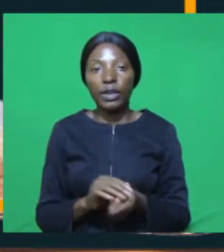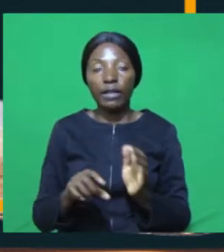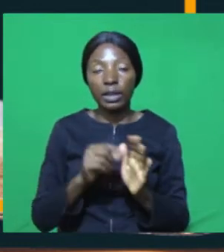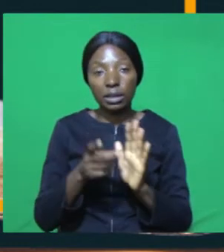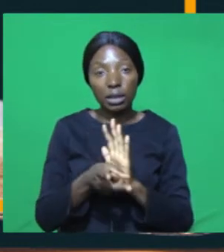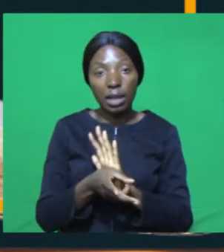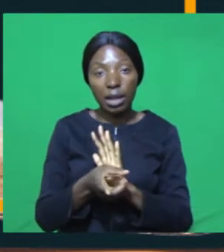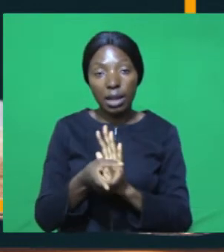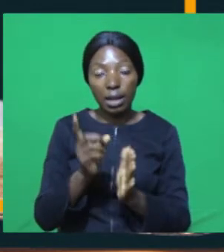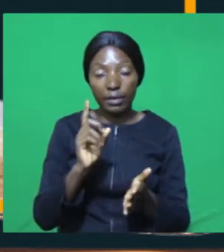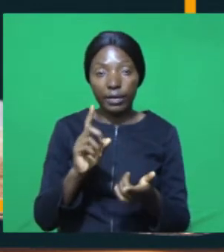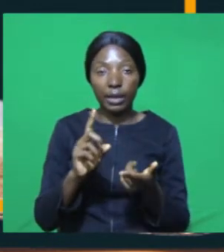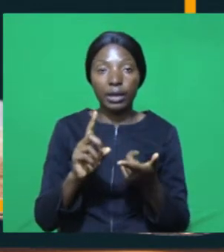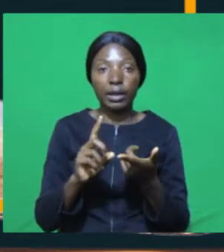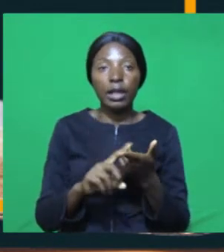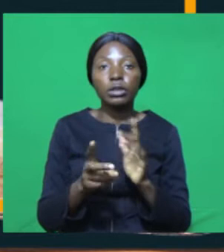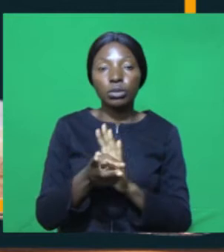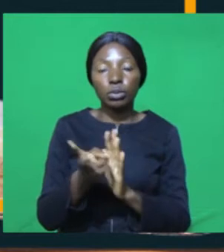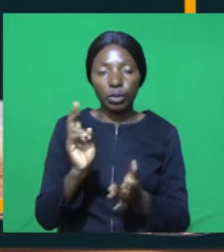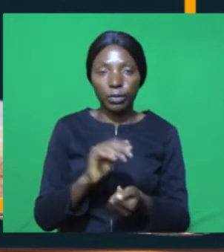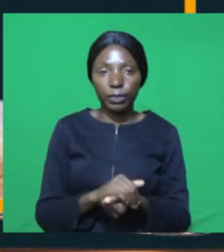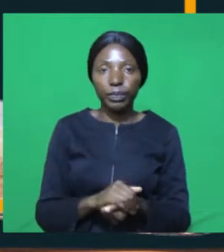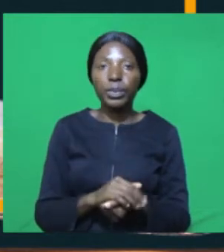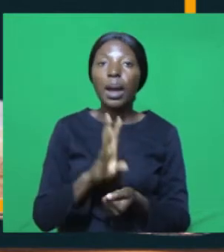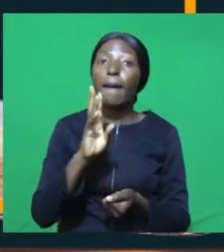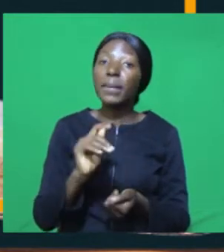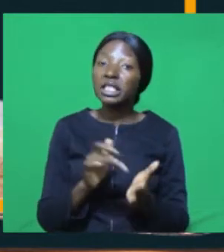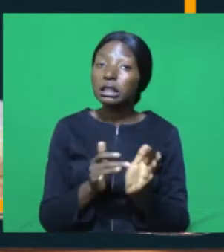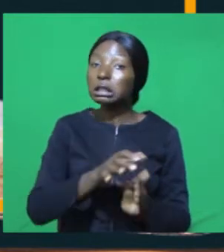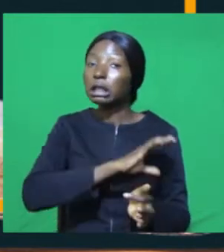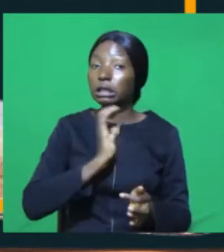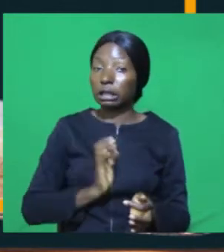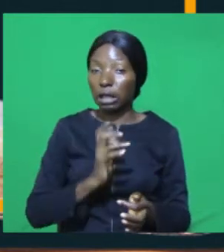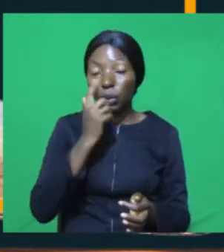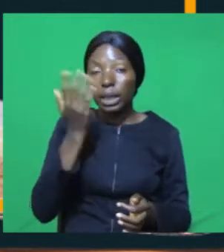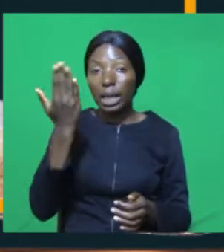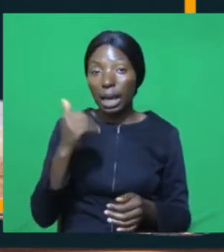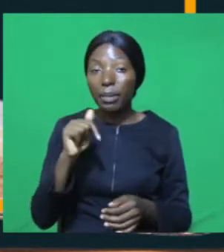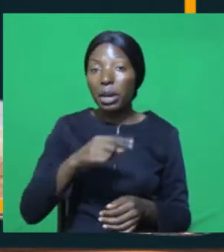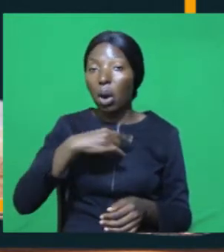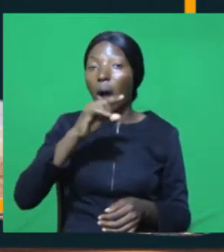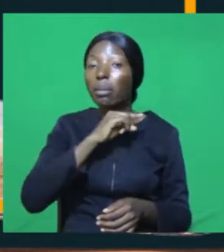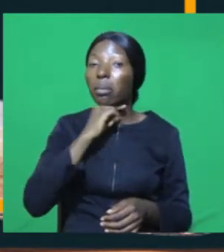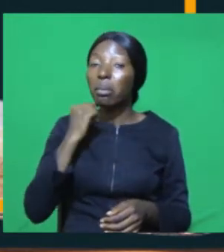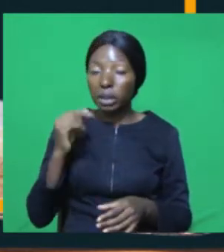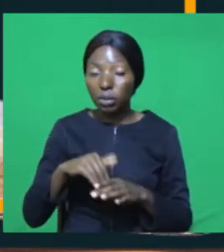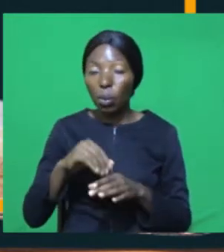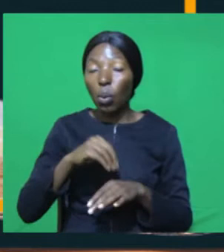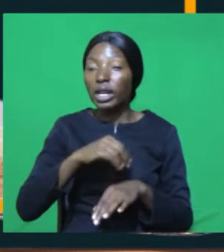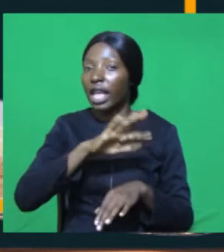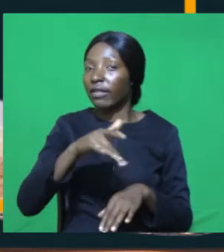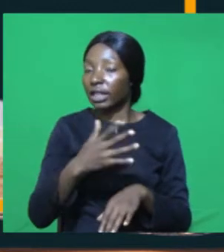Vhesi 11 na 12 asi Kristu akati asvika ari muprisita mukuru wezvinhu